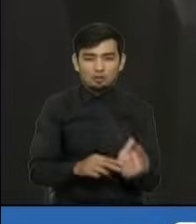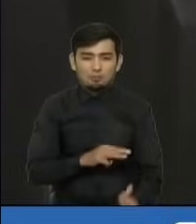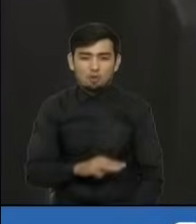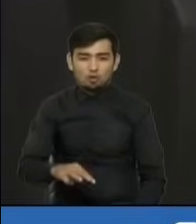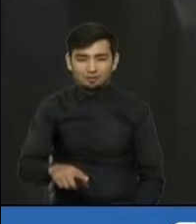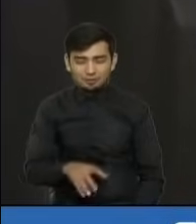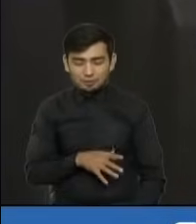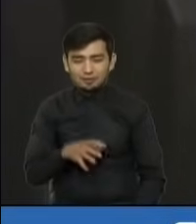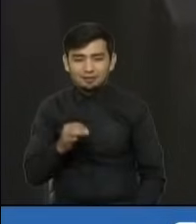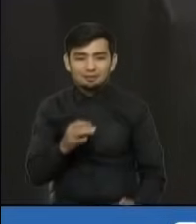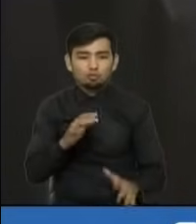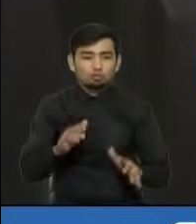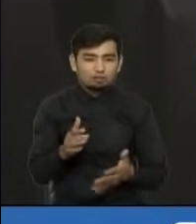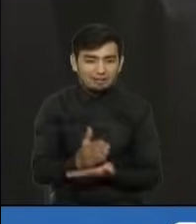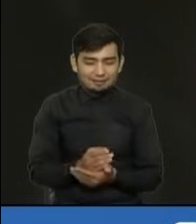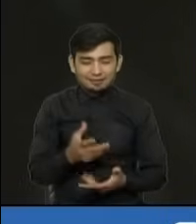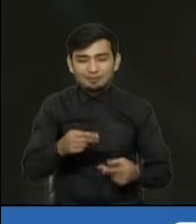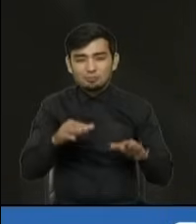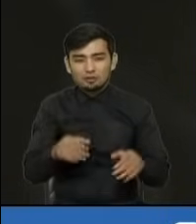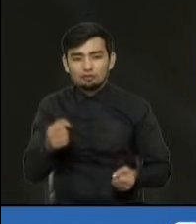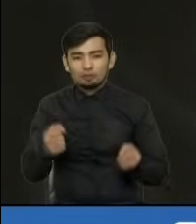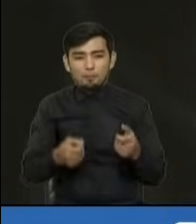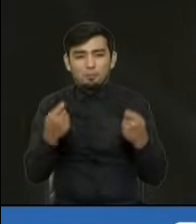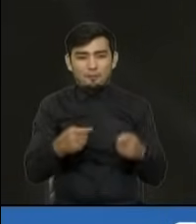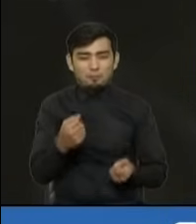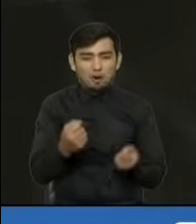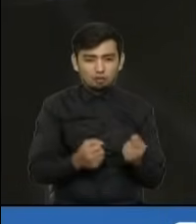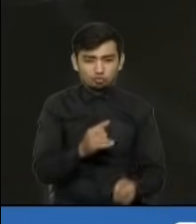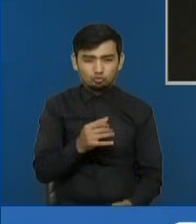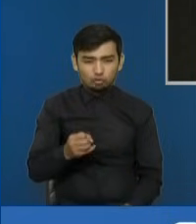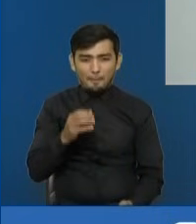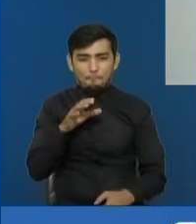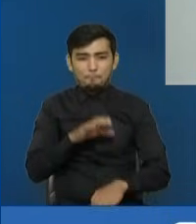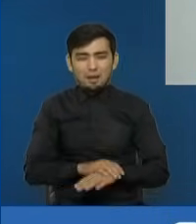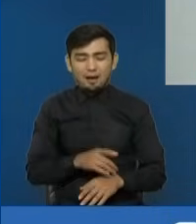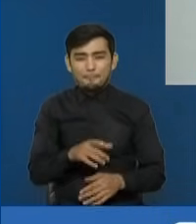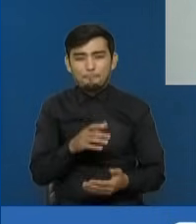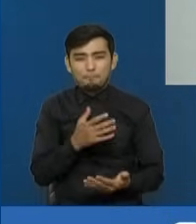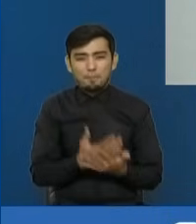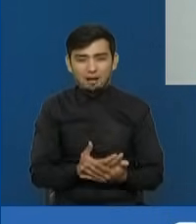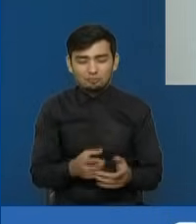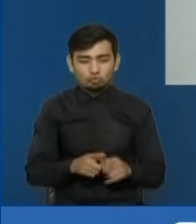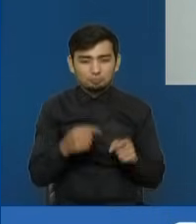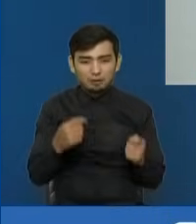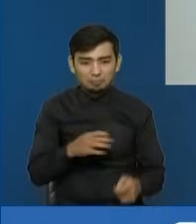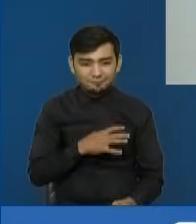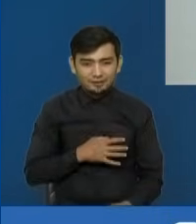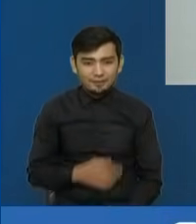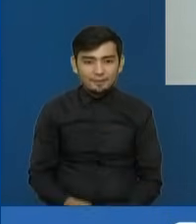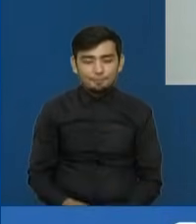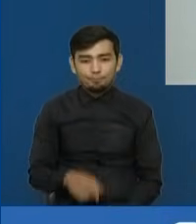тенге А есть случаи когда в автосалонах продавали машины уже с браком в автосалонах